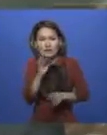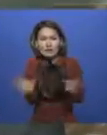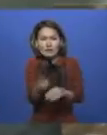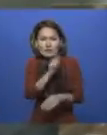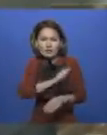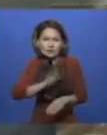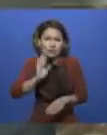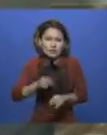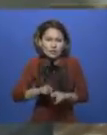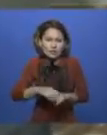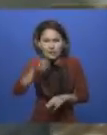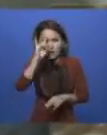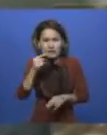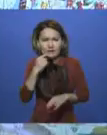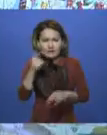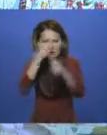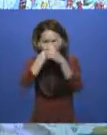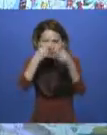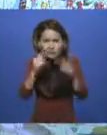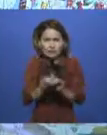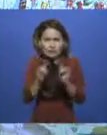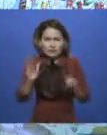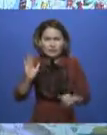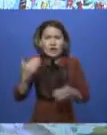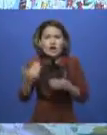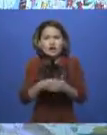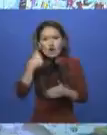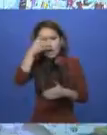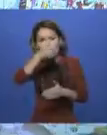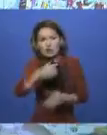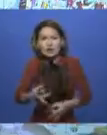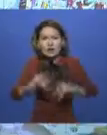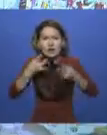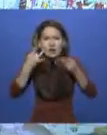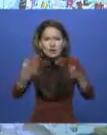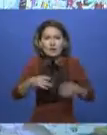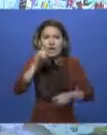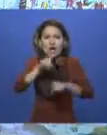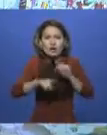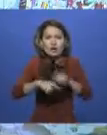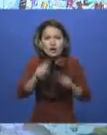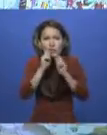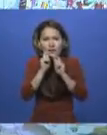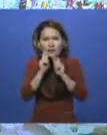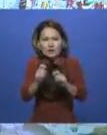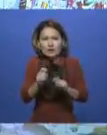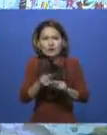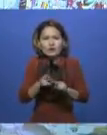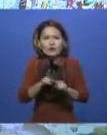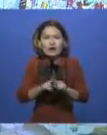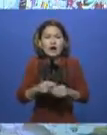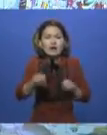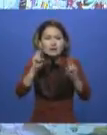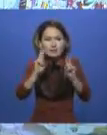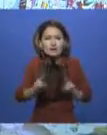Қытай азаматтарына таныстыруға болады. Жаңа жыл мерекесіне жақындарына қайталанбас сыйлық тарту еткісі келетін ақтаулықтар үшін